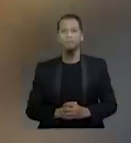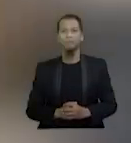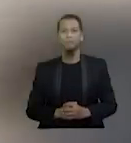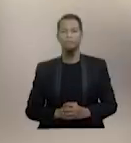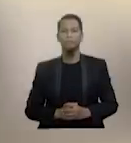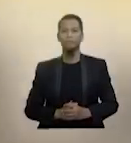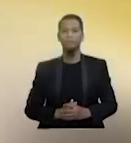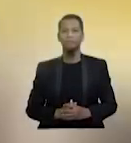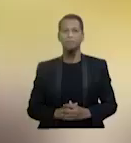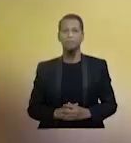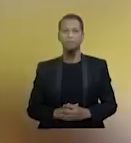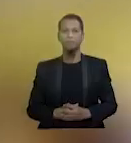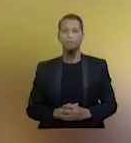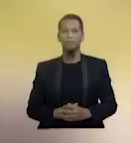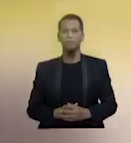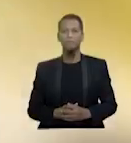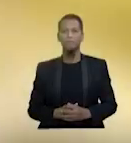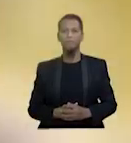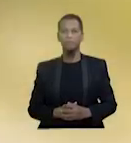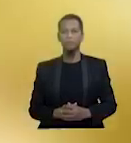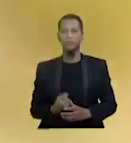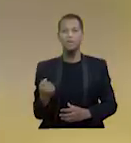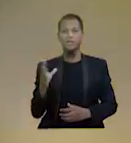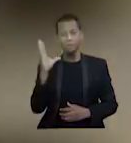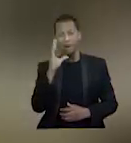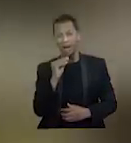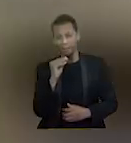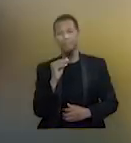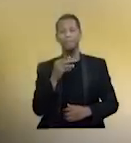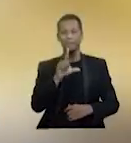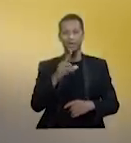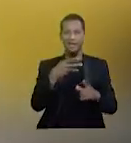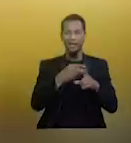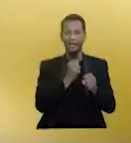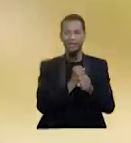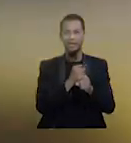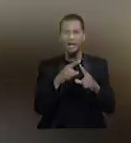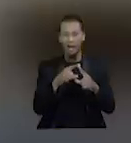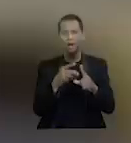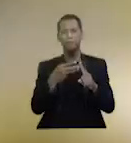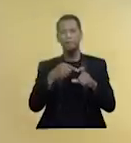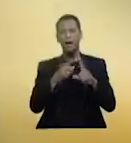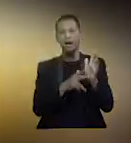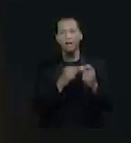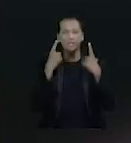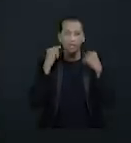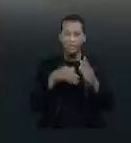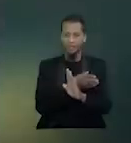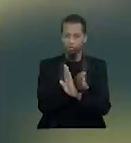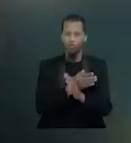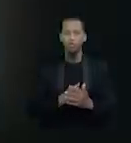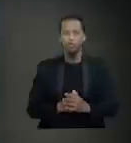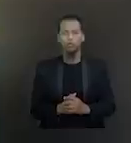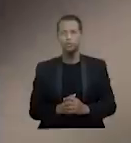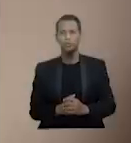Wahana permainan ontang-anting di pasar malam Blega, Kecamatan Blega, Kabupaten Bangkalan, Jawa Timur ambruk. Kejadian ini menimbulkan kepanikan pengunjung